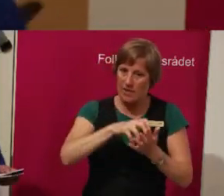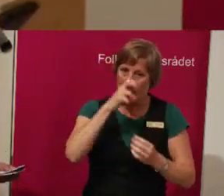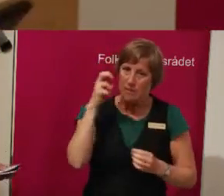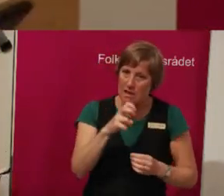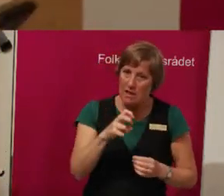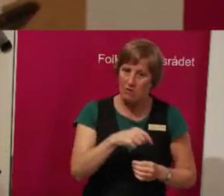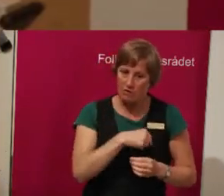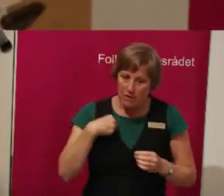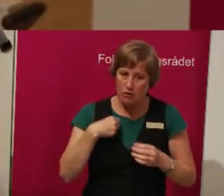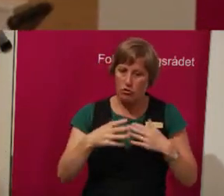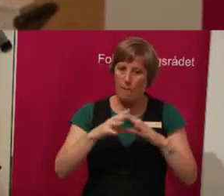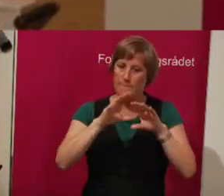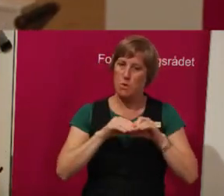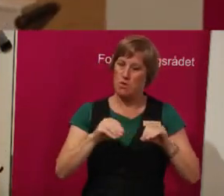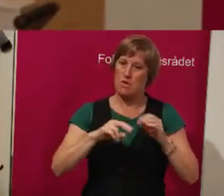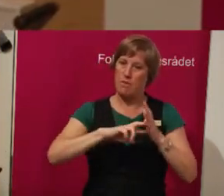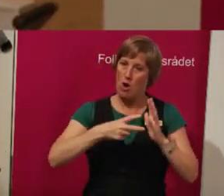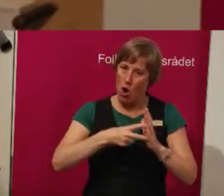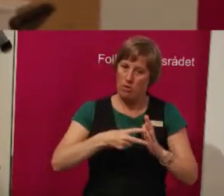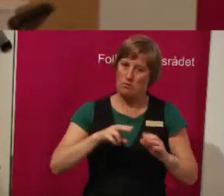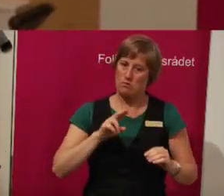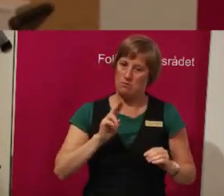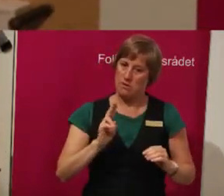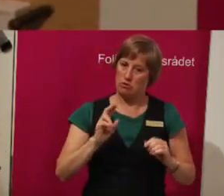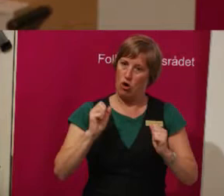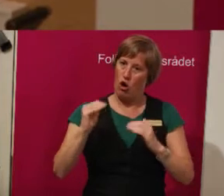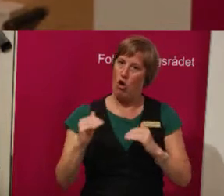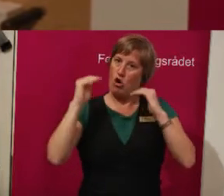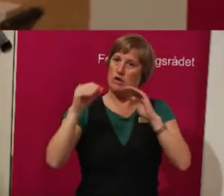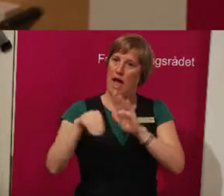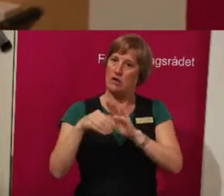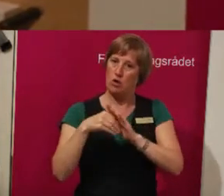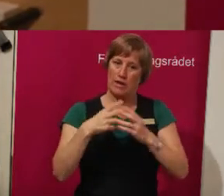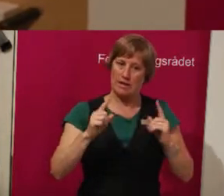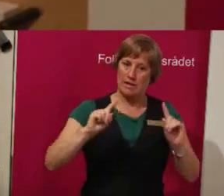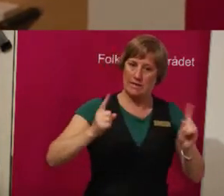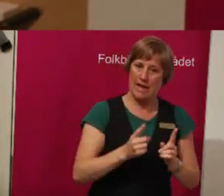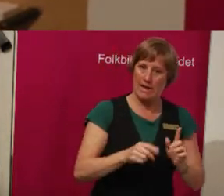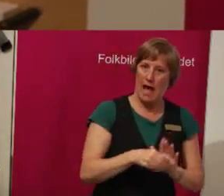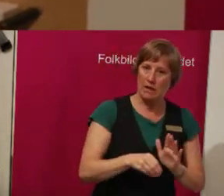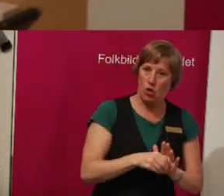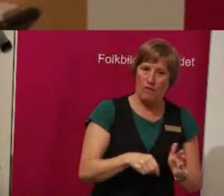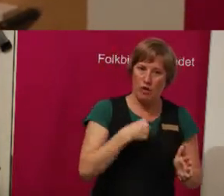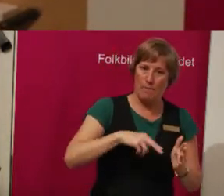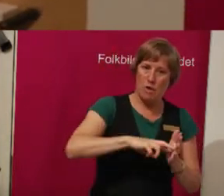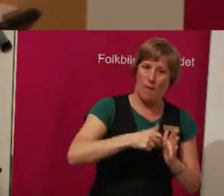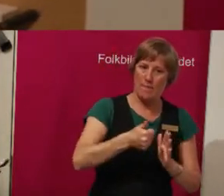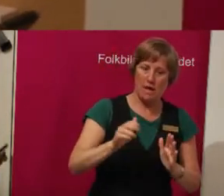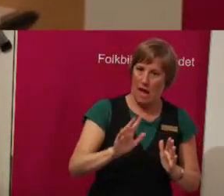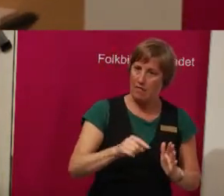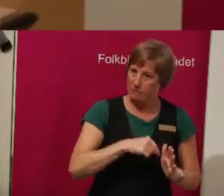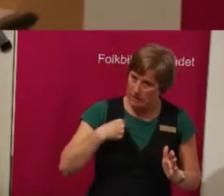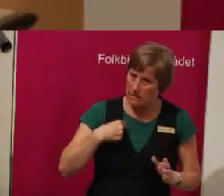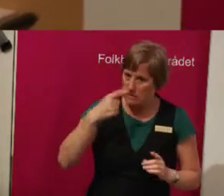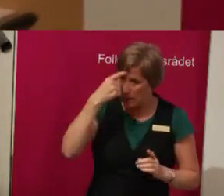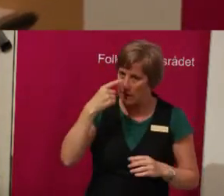vi budgetplaner på att vi egentligen ska höja anslaget, inte sänka anslaget av någon plan B. Utan vi är oerhört